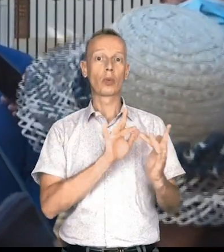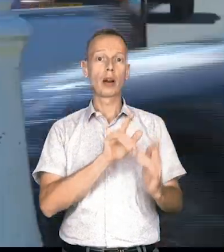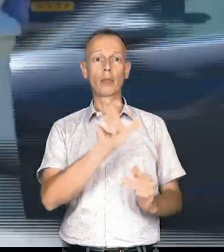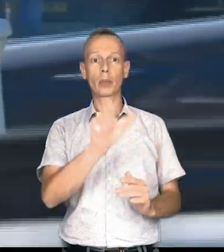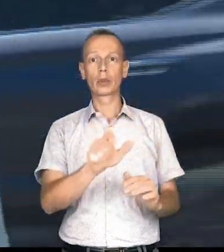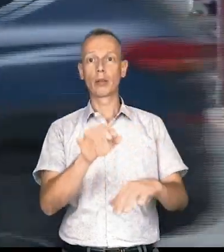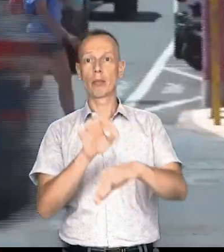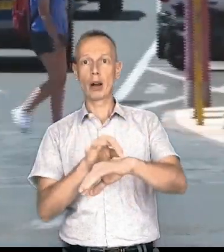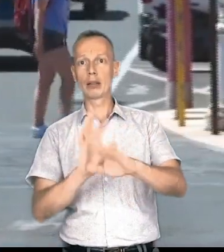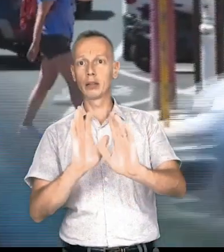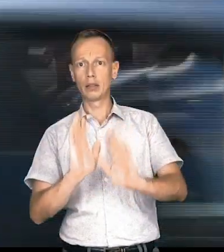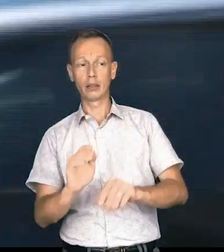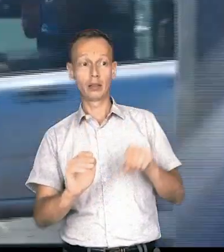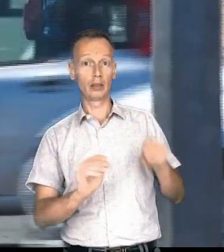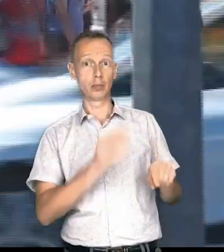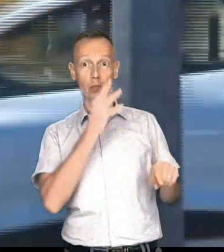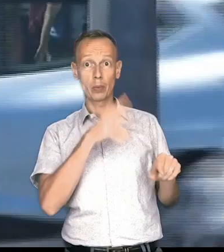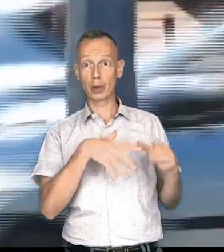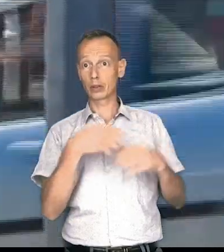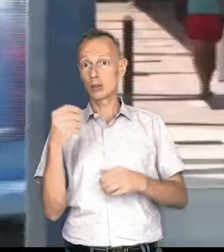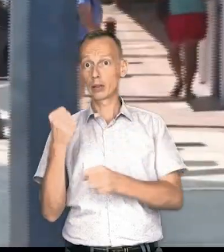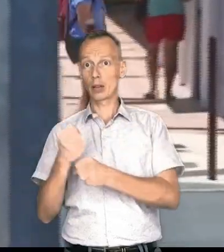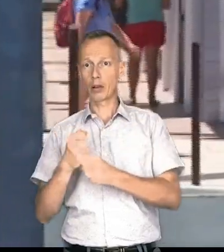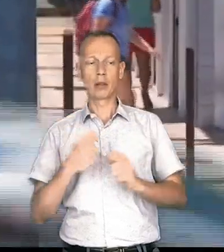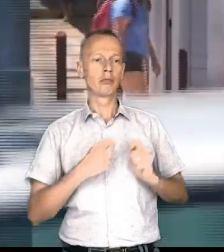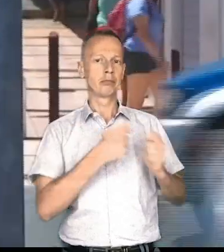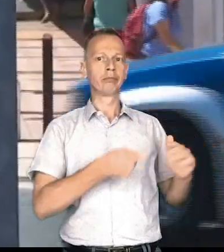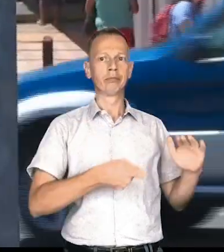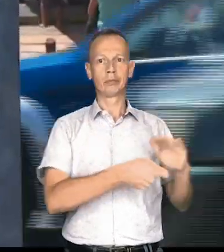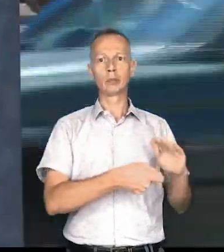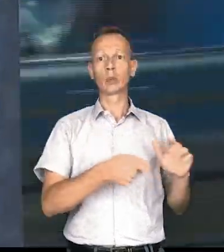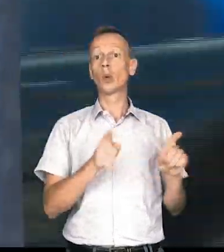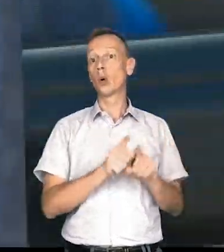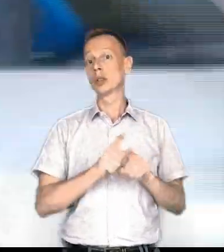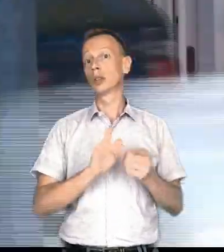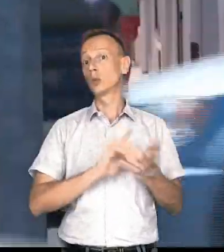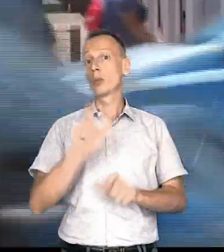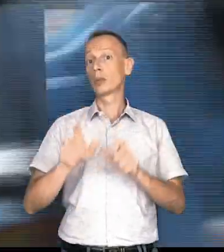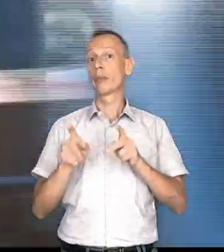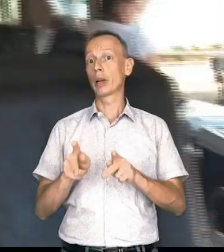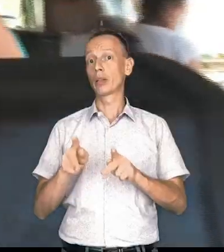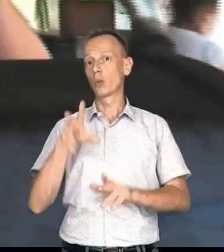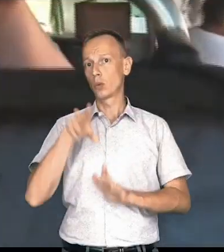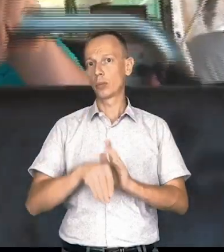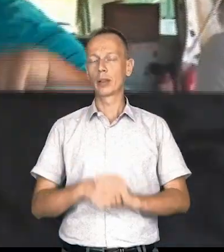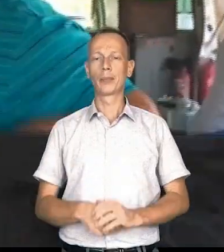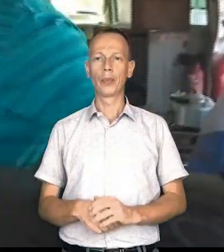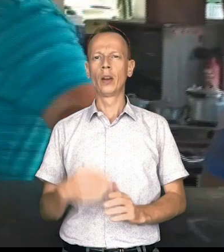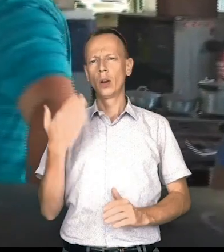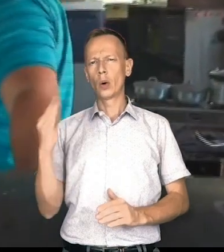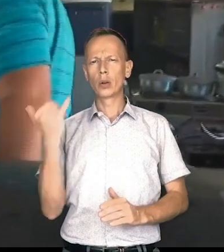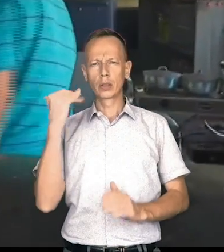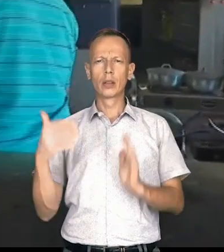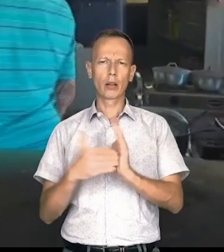pour les quatorzaines liées au cas contact. Un dispositif qui sera d'ailleurs appliqué également à l'ensemble des